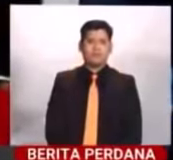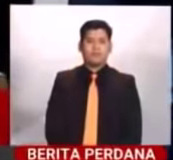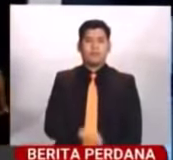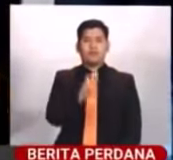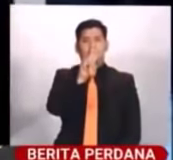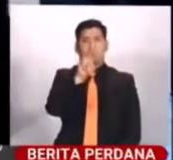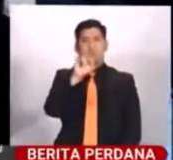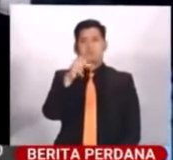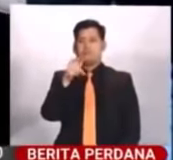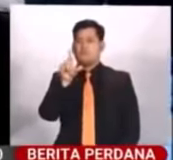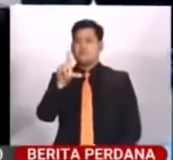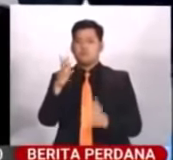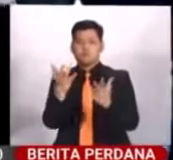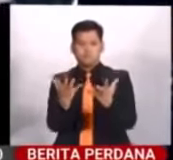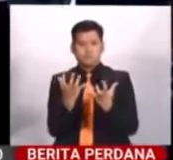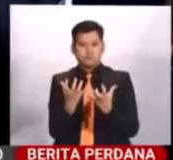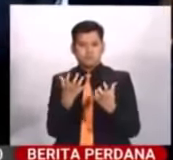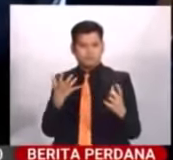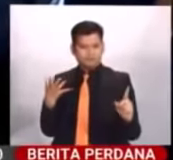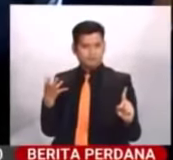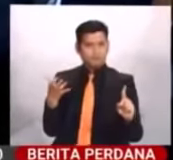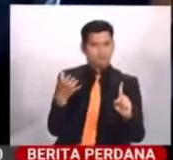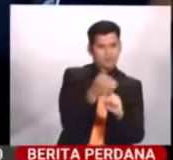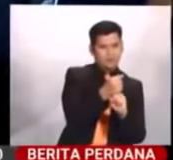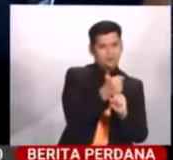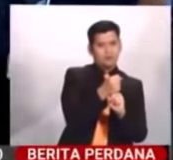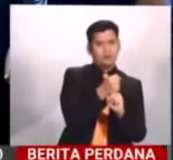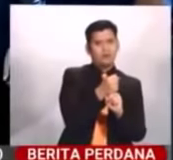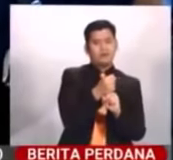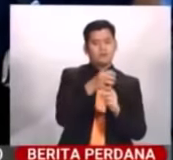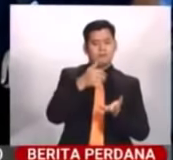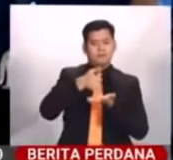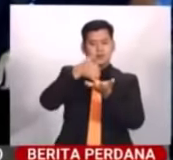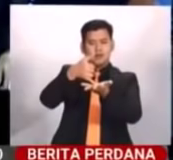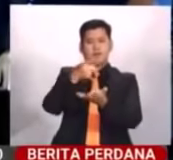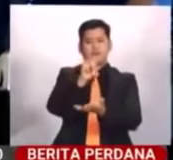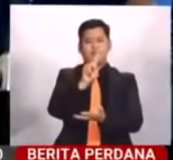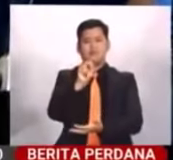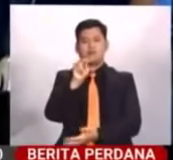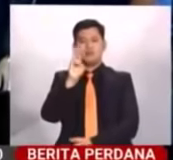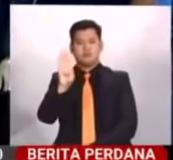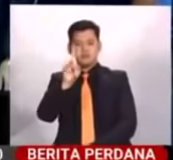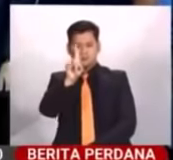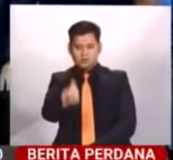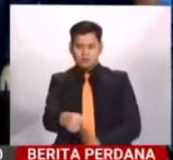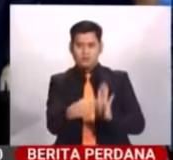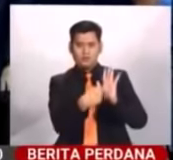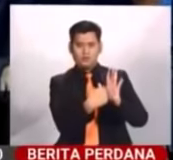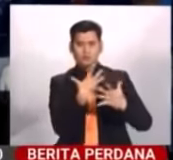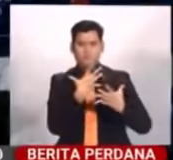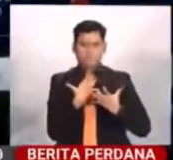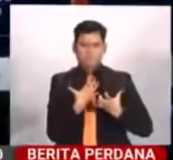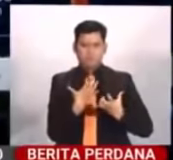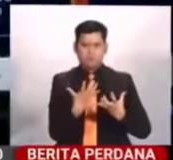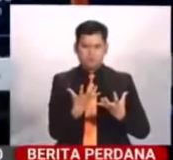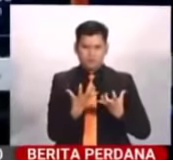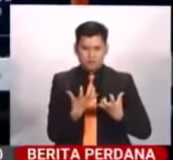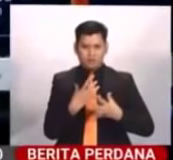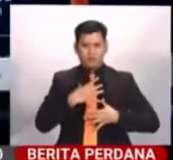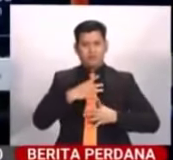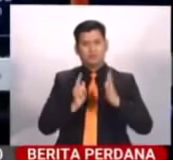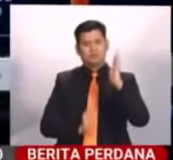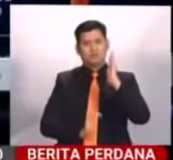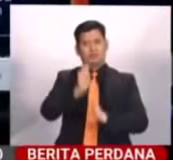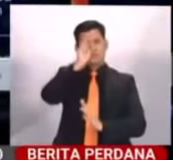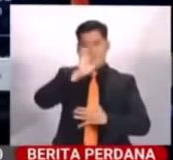Uni KL yang berhasrat merebut kembali Piala TMB katanya perlu menunjukkan keinginan yang tinggi dan semangat untuk